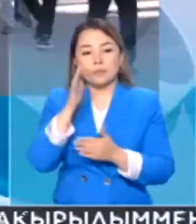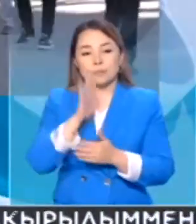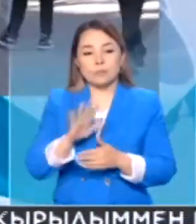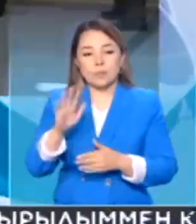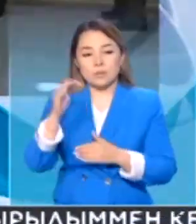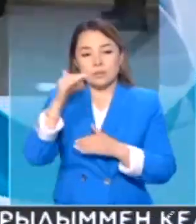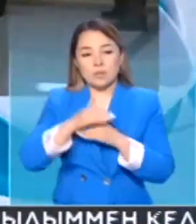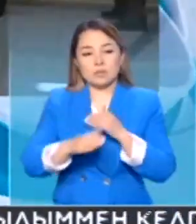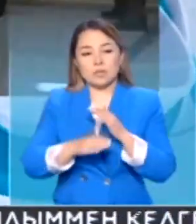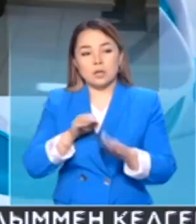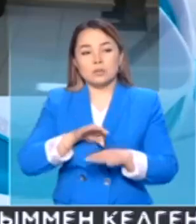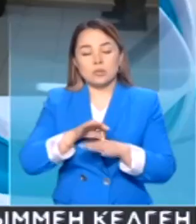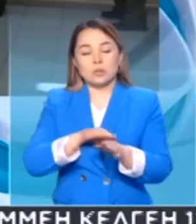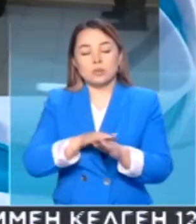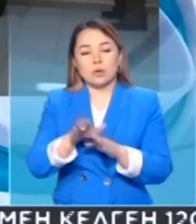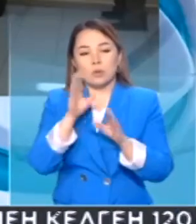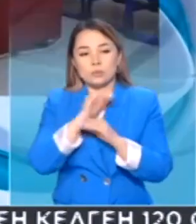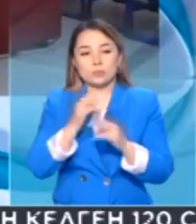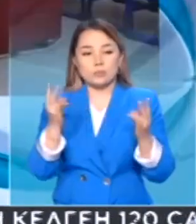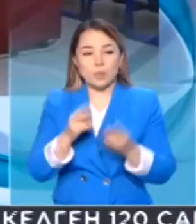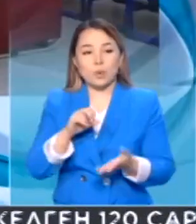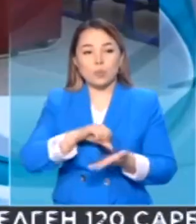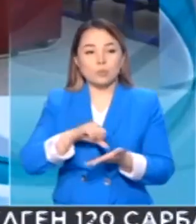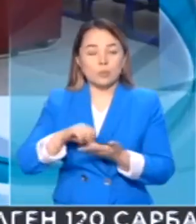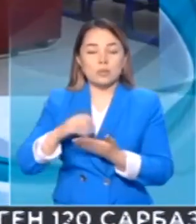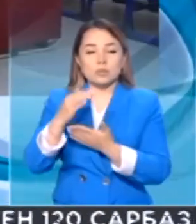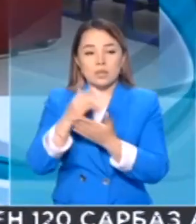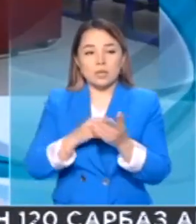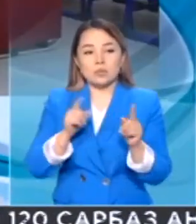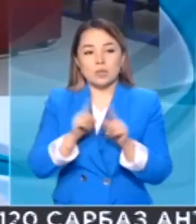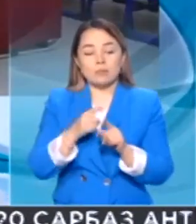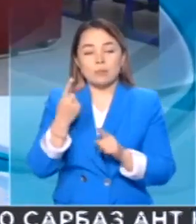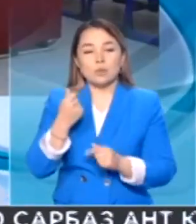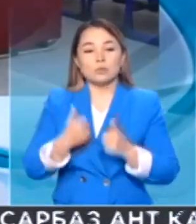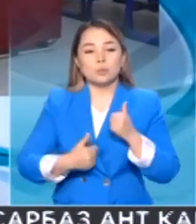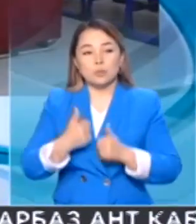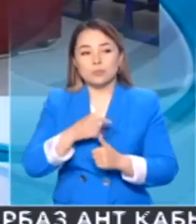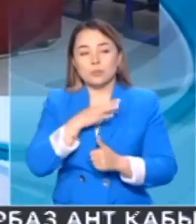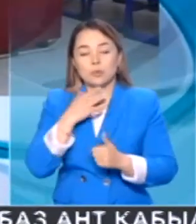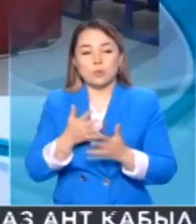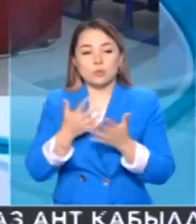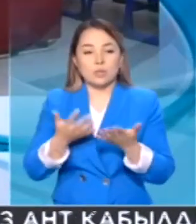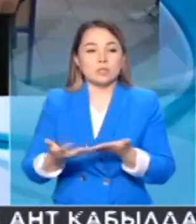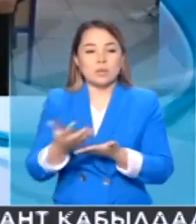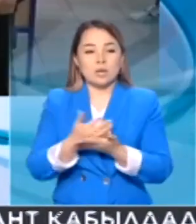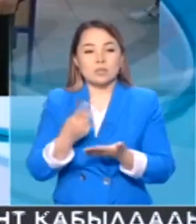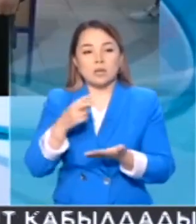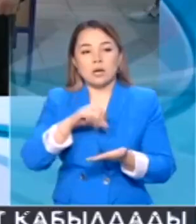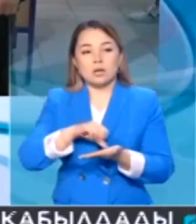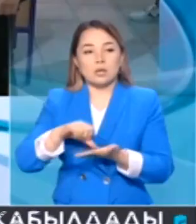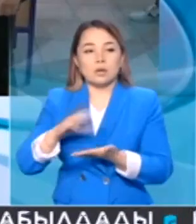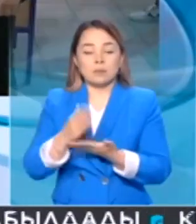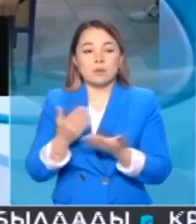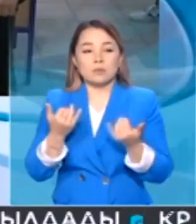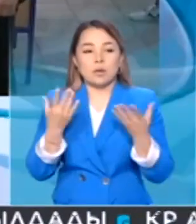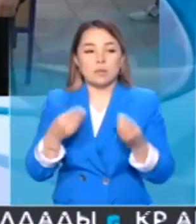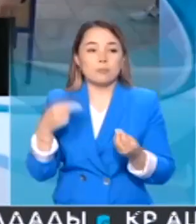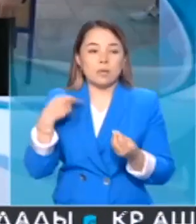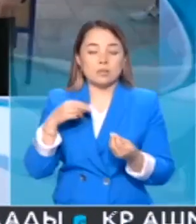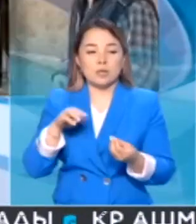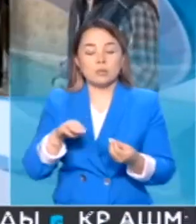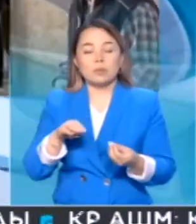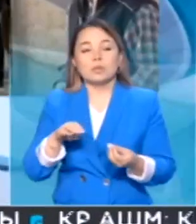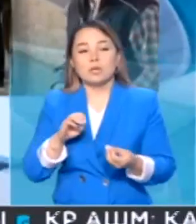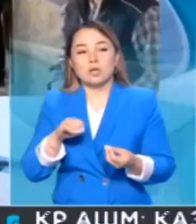дейін таңдауларын жасап үлгеруі тиіс. Үміткерлер тізімінде бірінші турда ең көп дауыс жинаған екі кандидат. Бірі қазіргі президент Реджеп